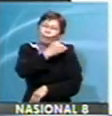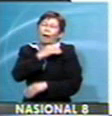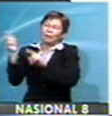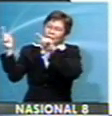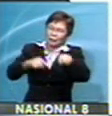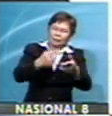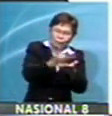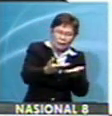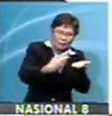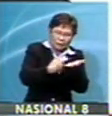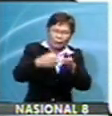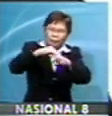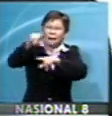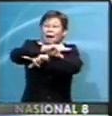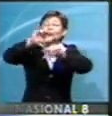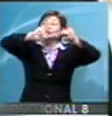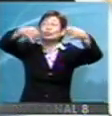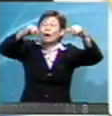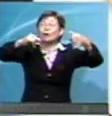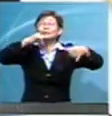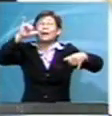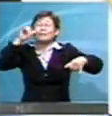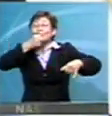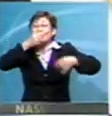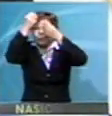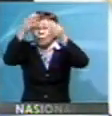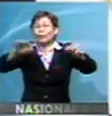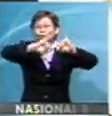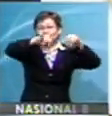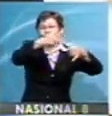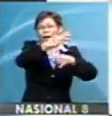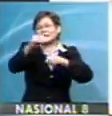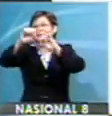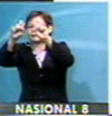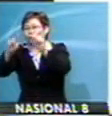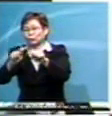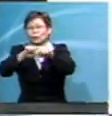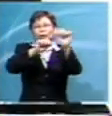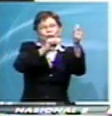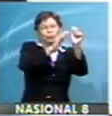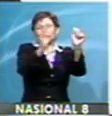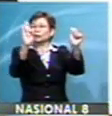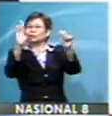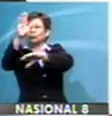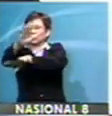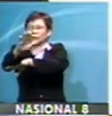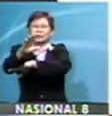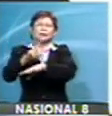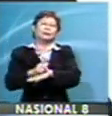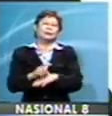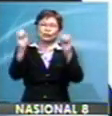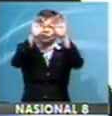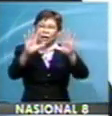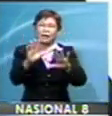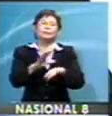memberi tiket awal pada hari jumaat seperti yang telah diumumkan semalam jumaat hingga hari Sabtu daripada 10 pagi hingga 7 petang di stadium Shah Alam dan